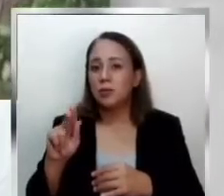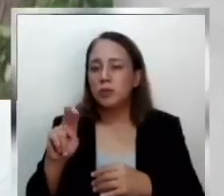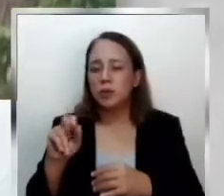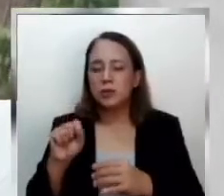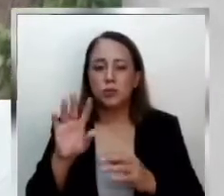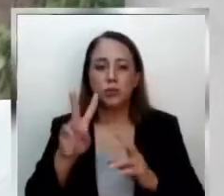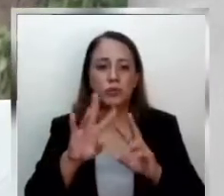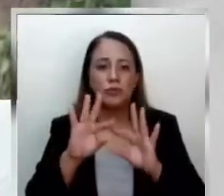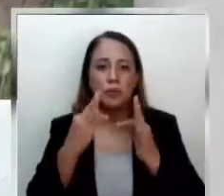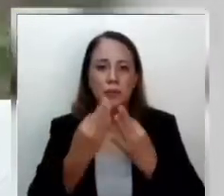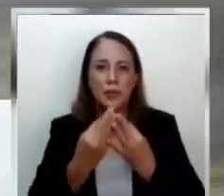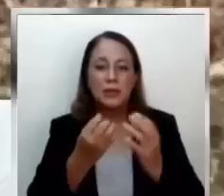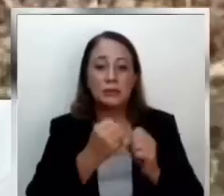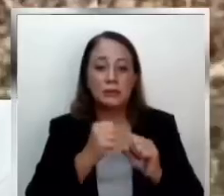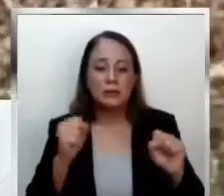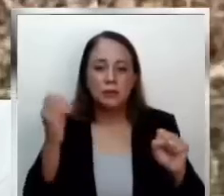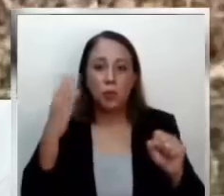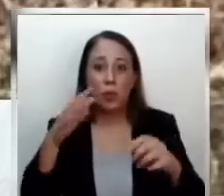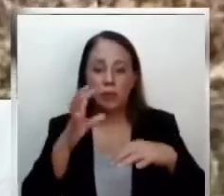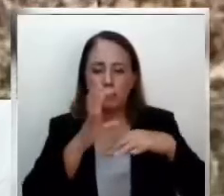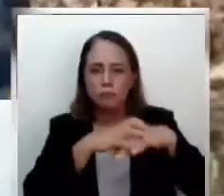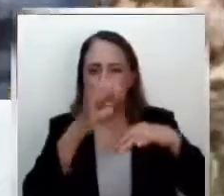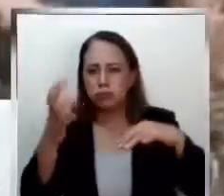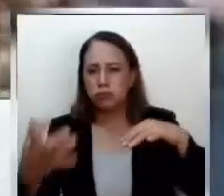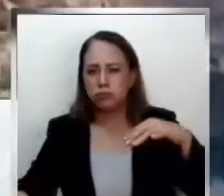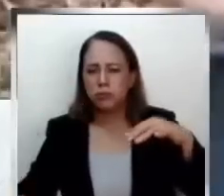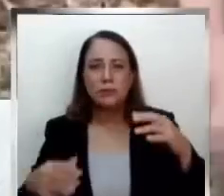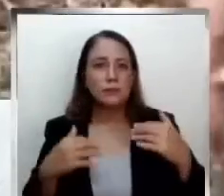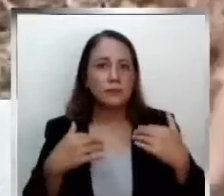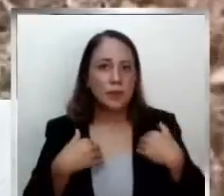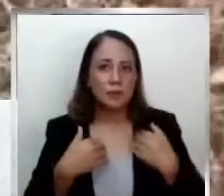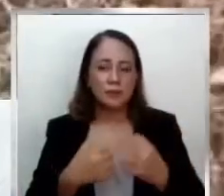sinagip dahil sa landslide.